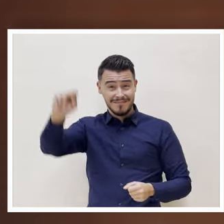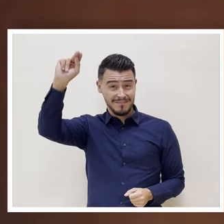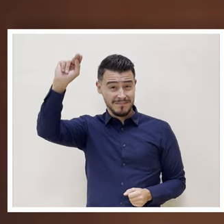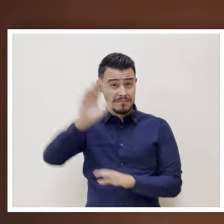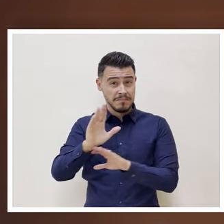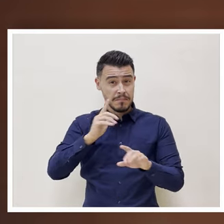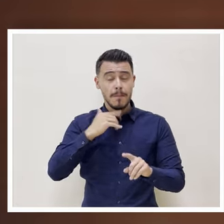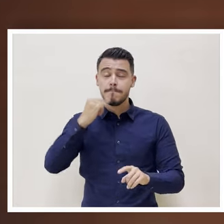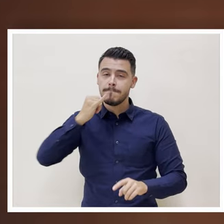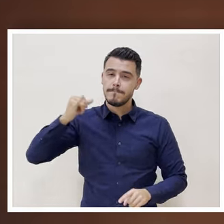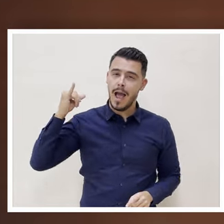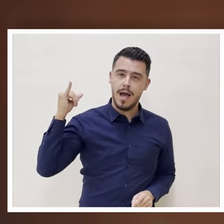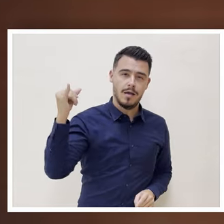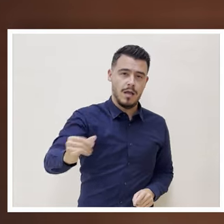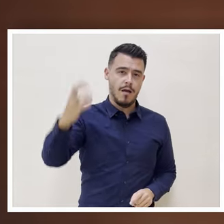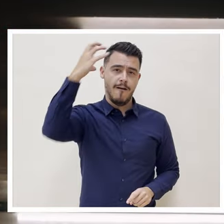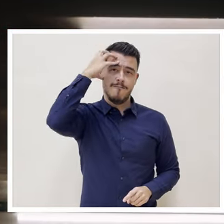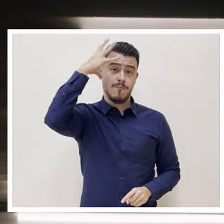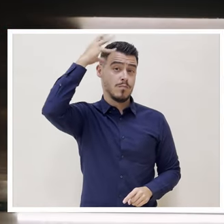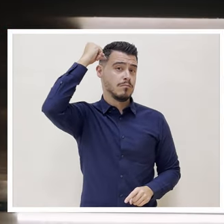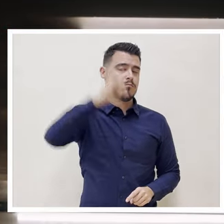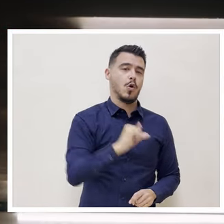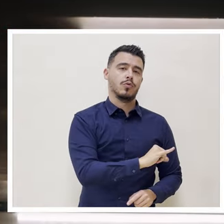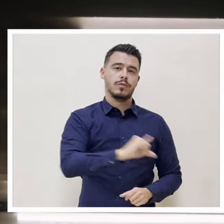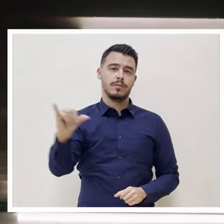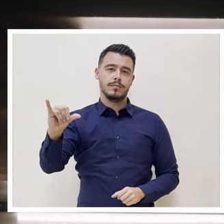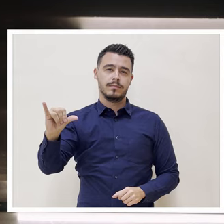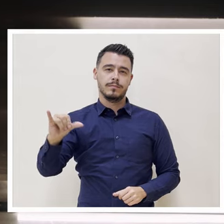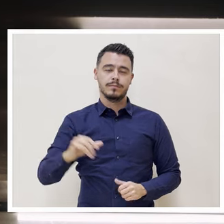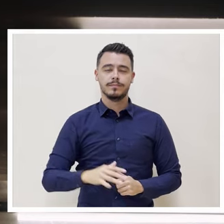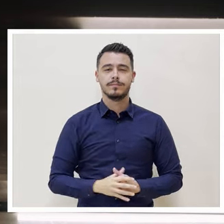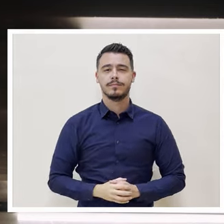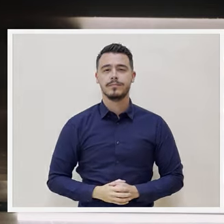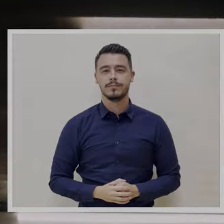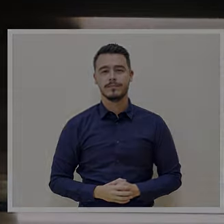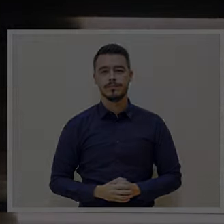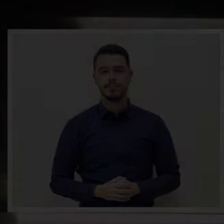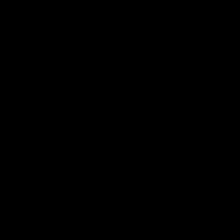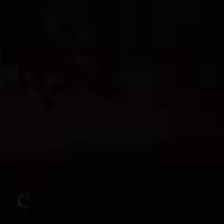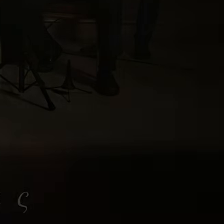υπόσχεση πως πάντα θα θυμόμαστε και ποτέ δεν θα λησμονήσουμε.